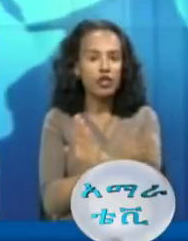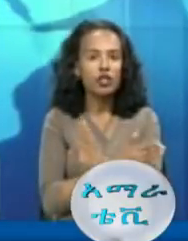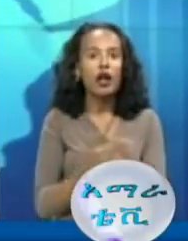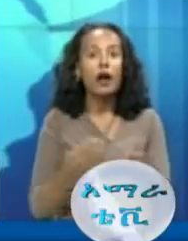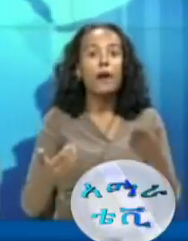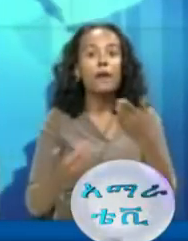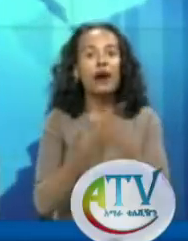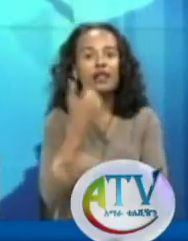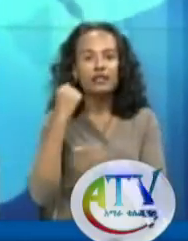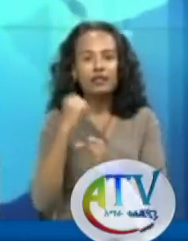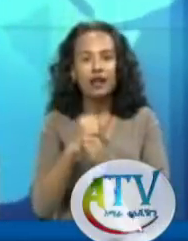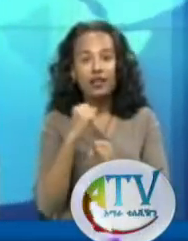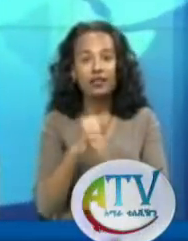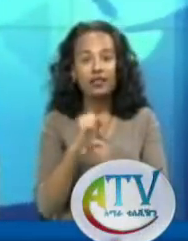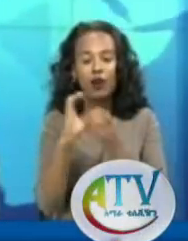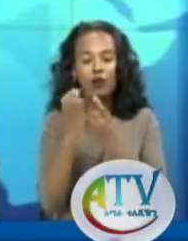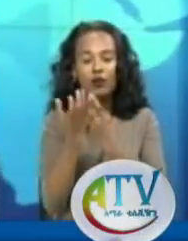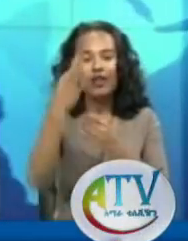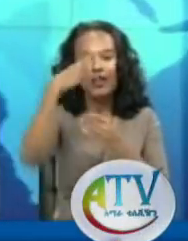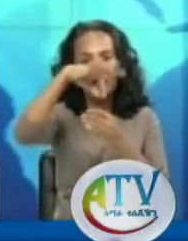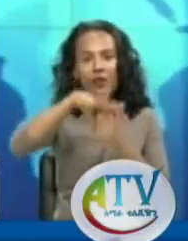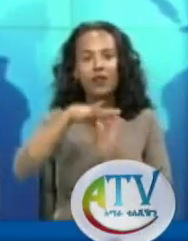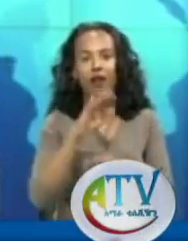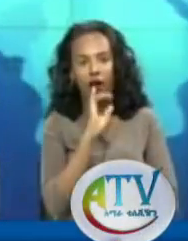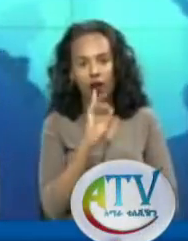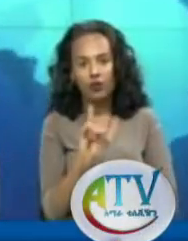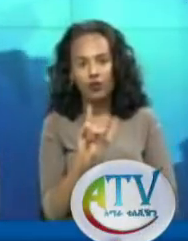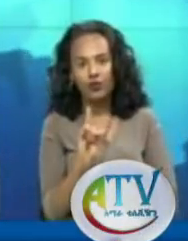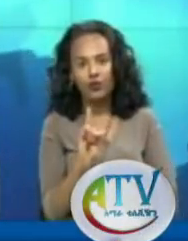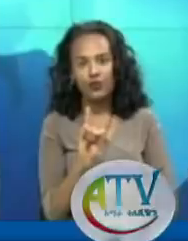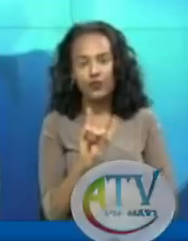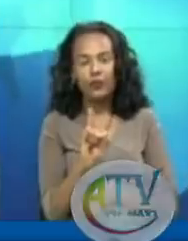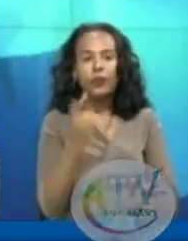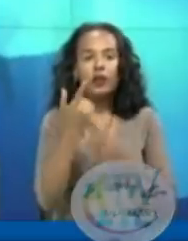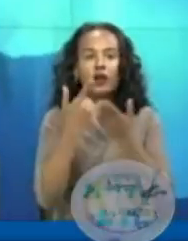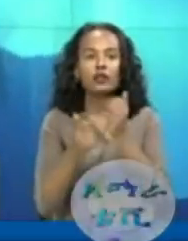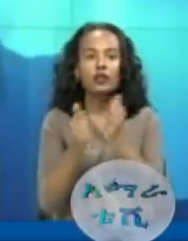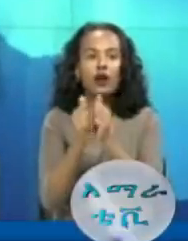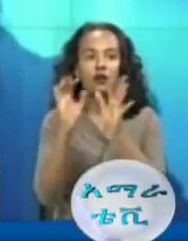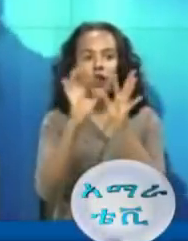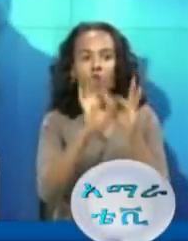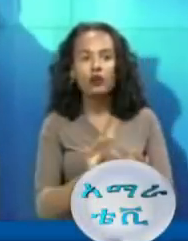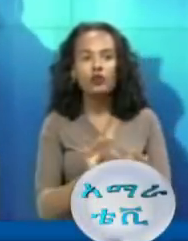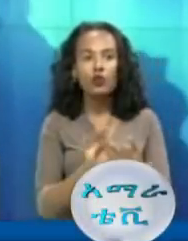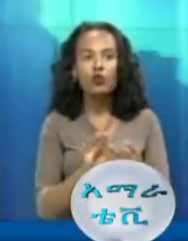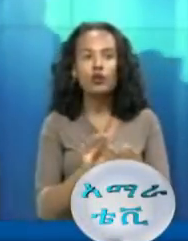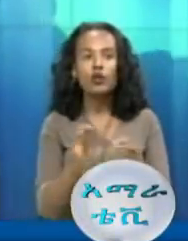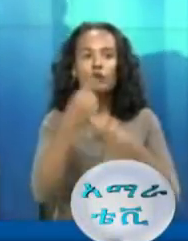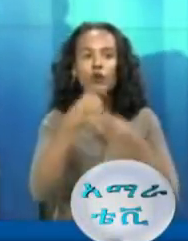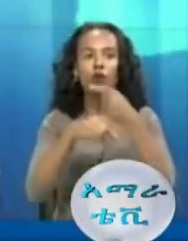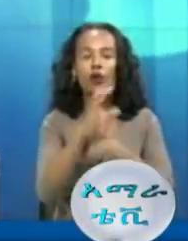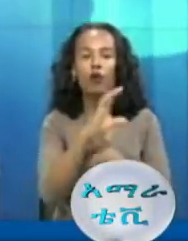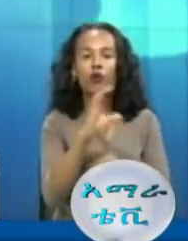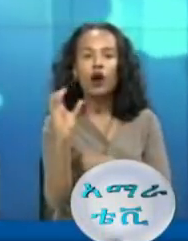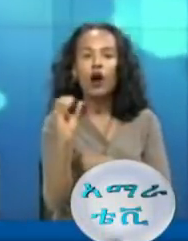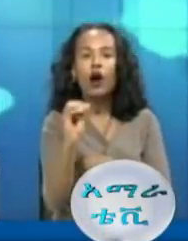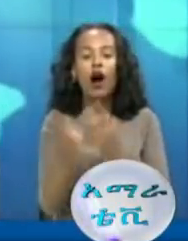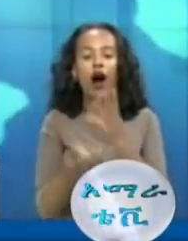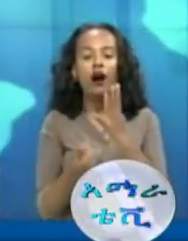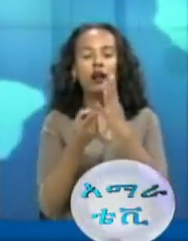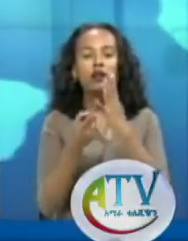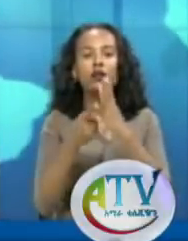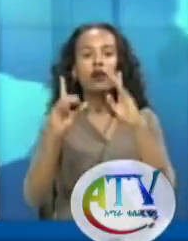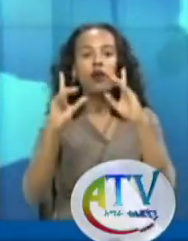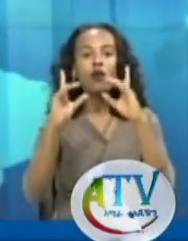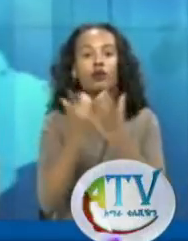በአዲስ የአሰራር ማዕቀፍ የሚተካ ፕሮግራም ነው። ከእርሱ ጋር ተያይዞ የሚመጣውና አራተኛው ክፍል